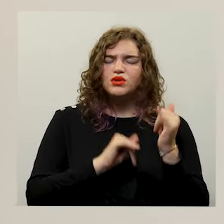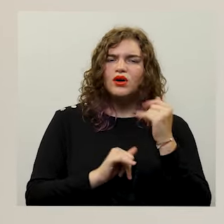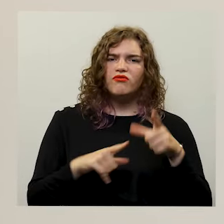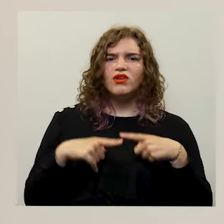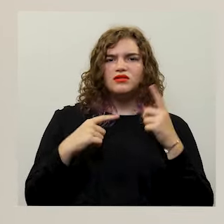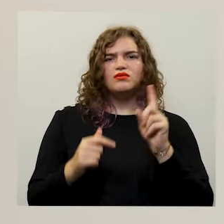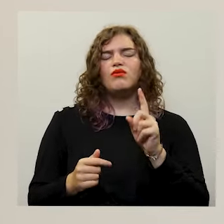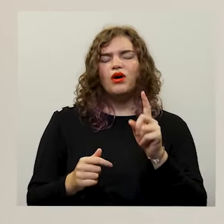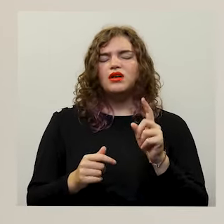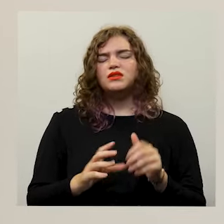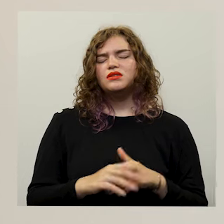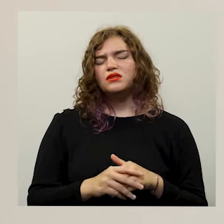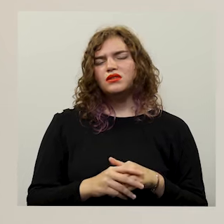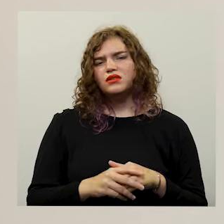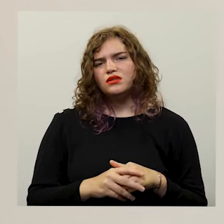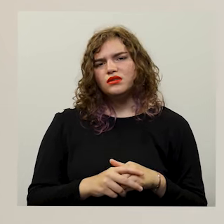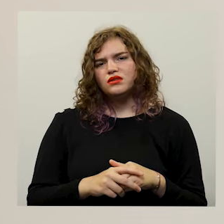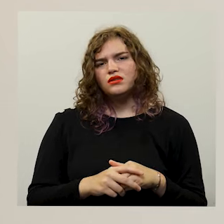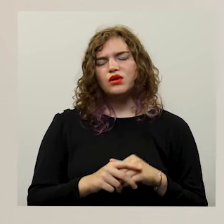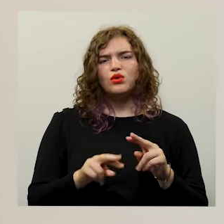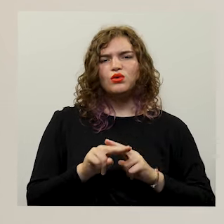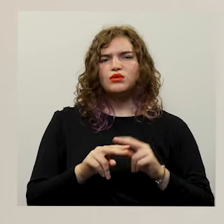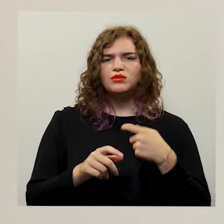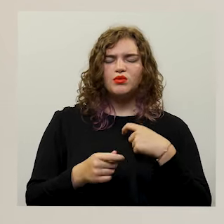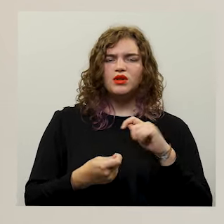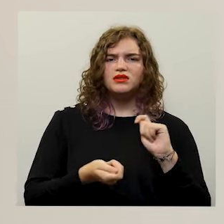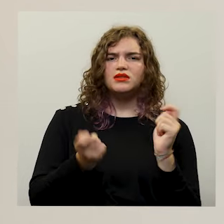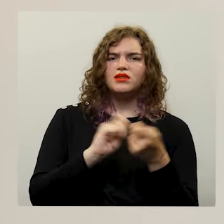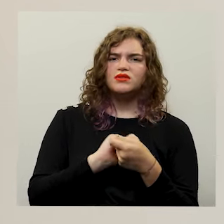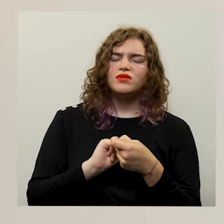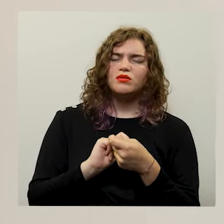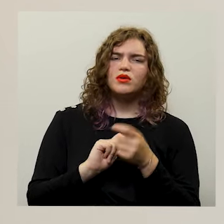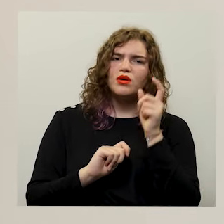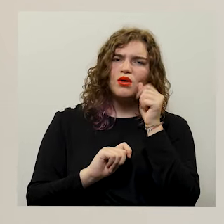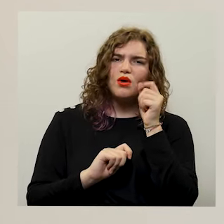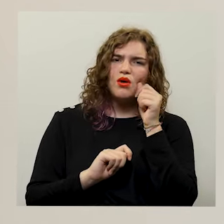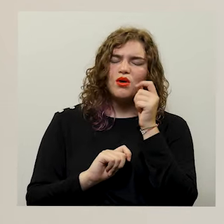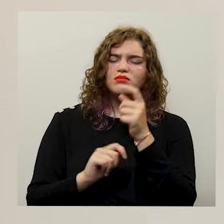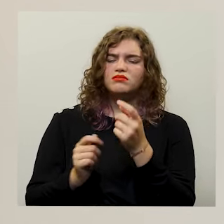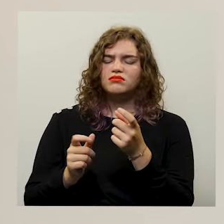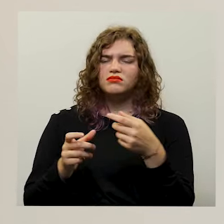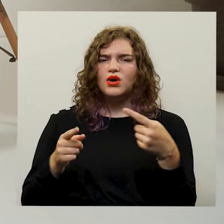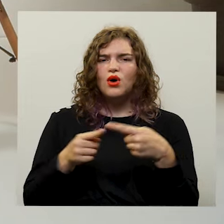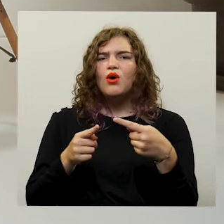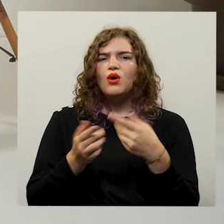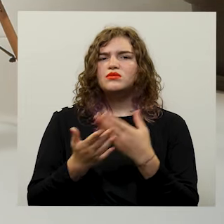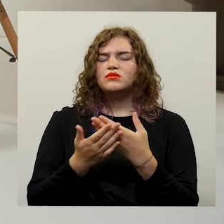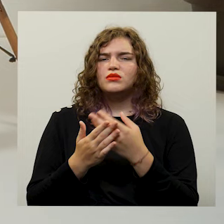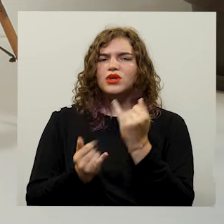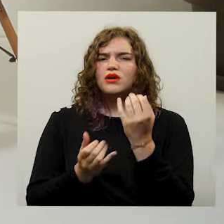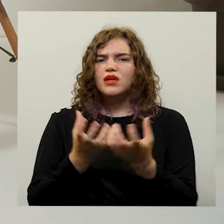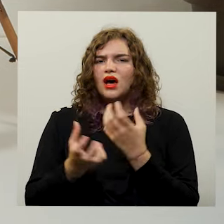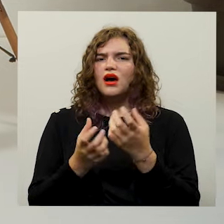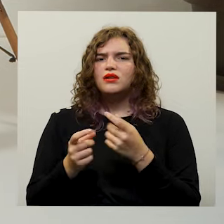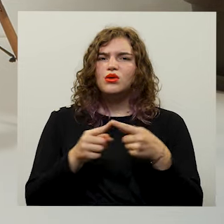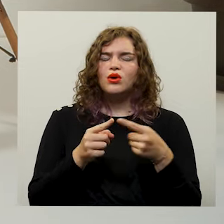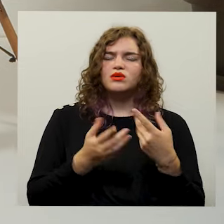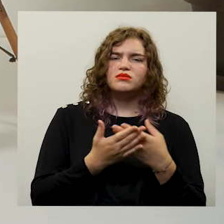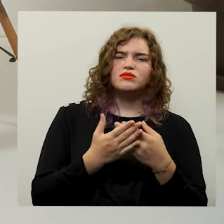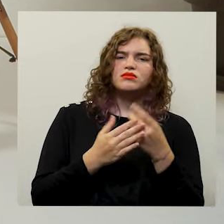fi cum se poate transforma un colț de iad într-un colț de rai.